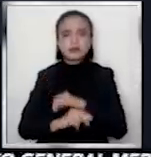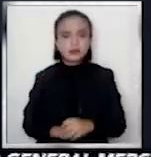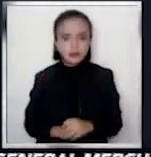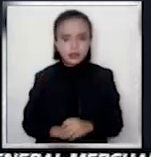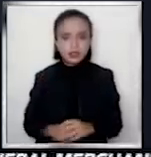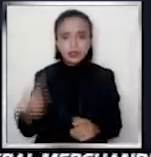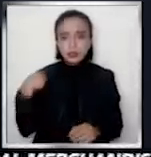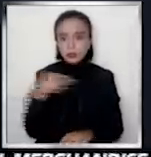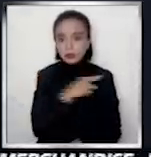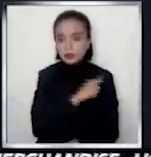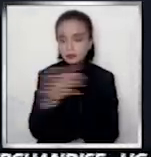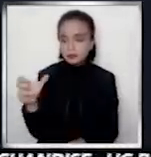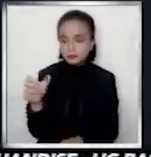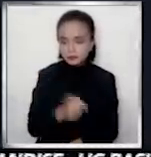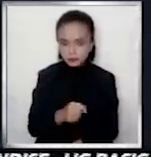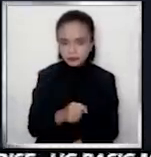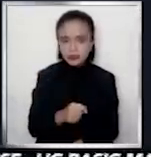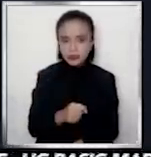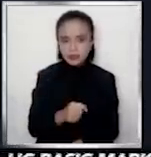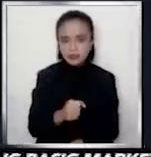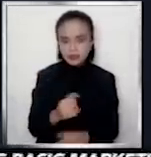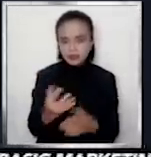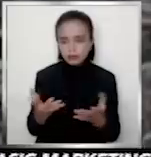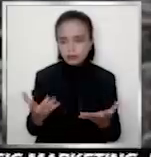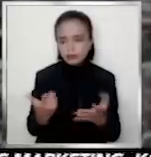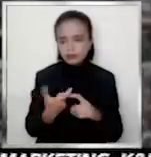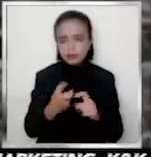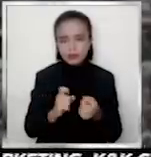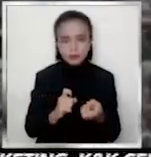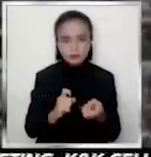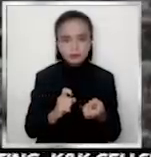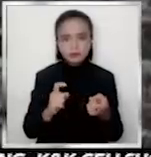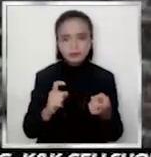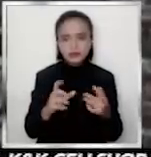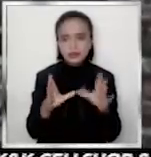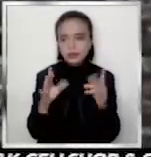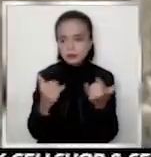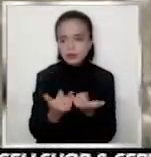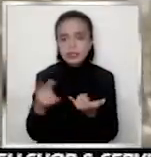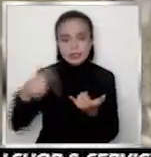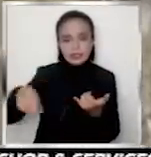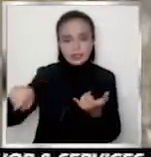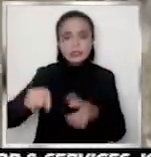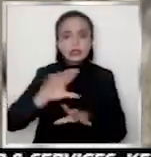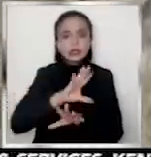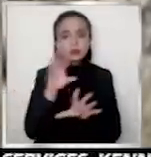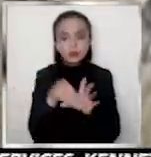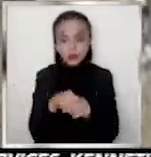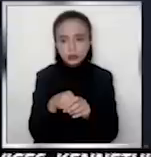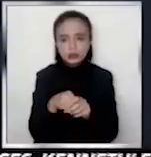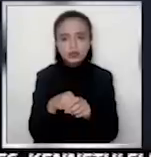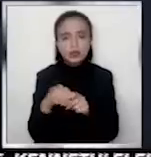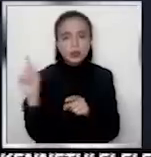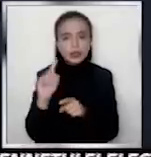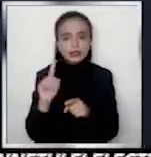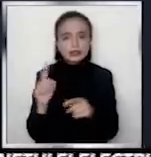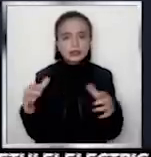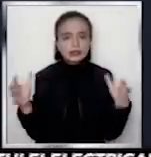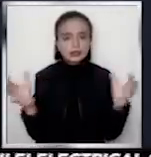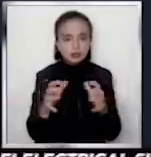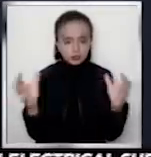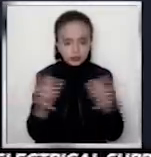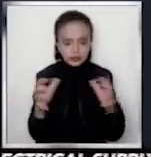50-man specially trained strong light reaction company. They were involved in the Battle of Marawi. Kailangan natin talaga